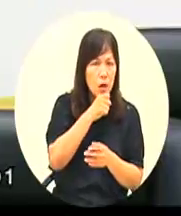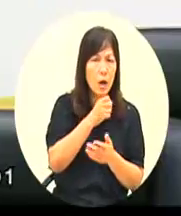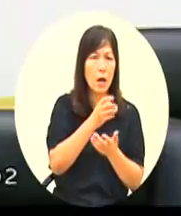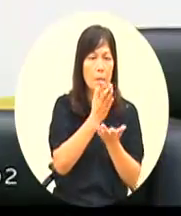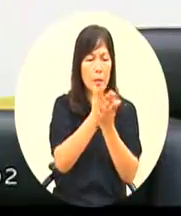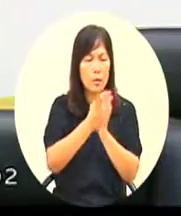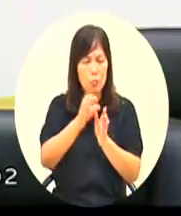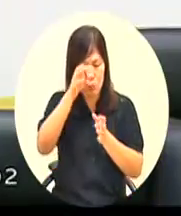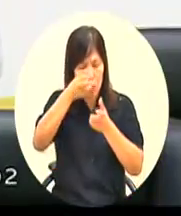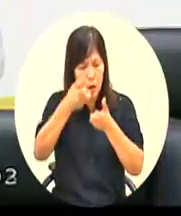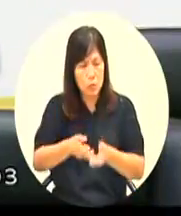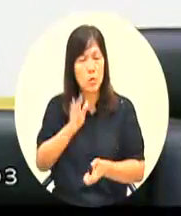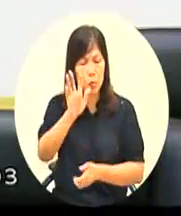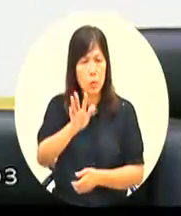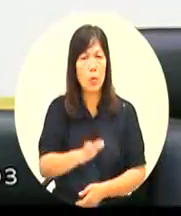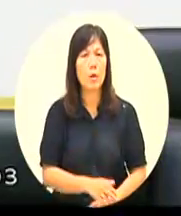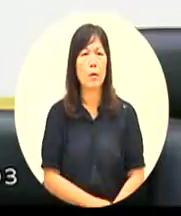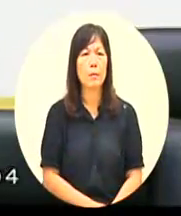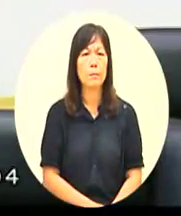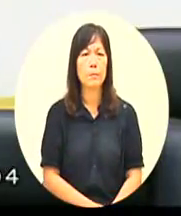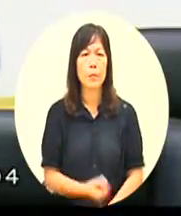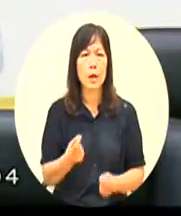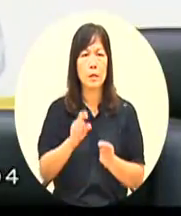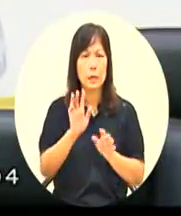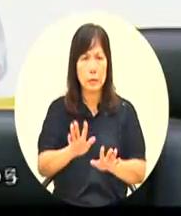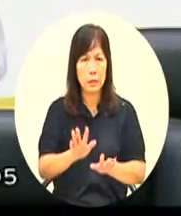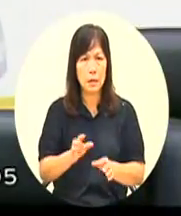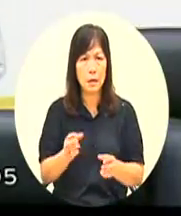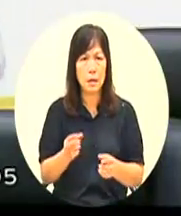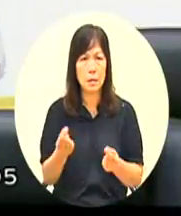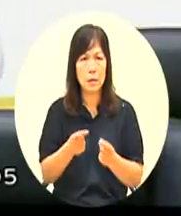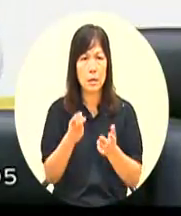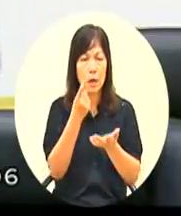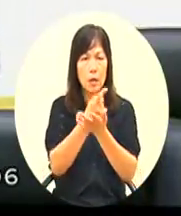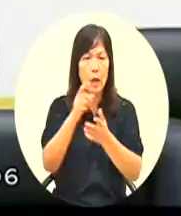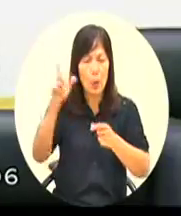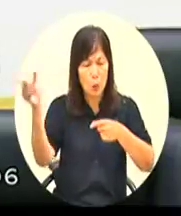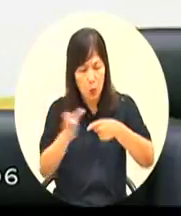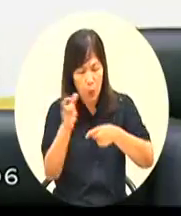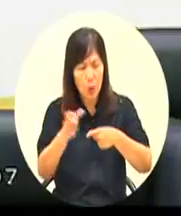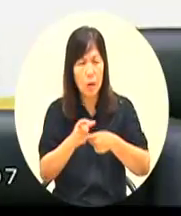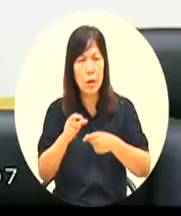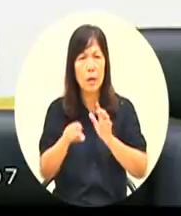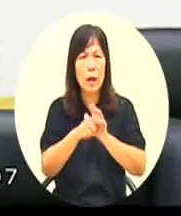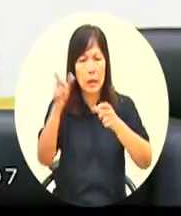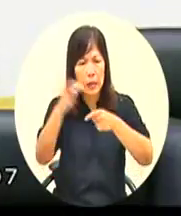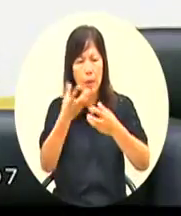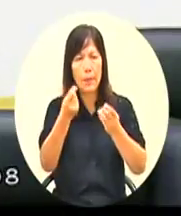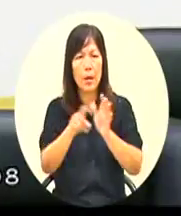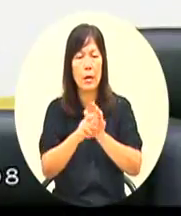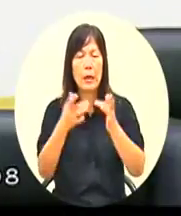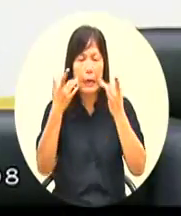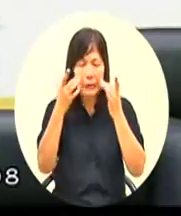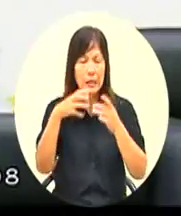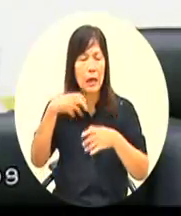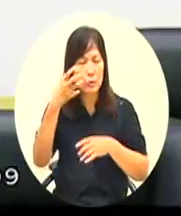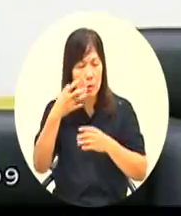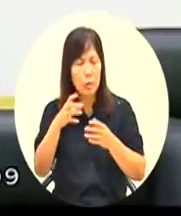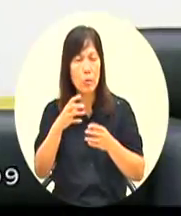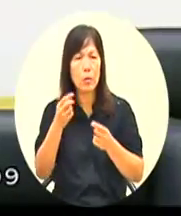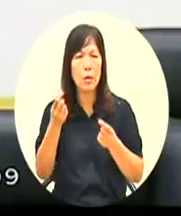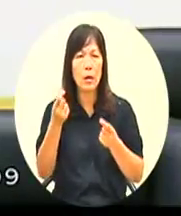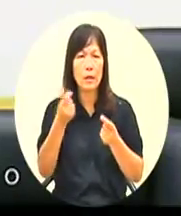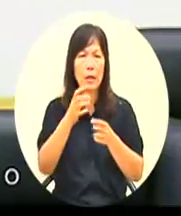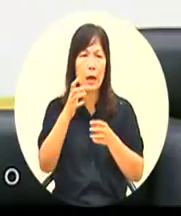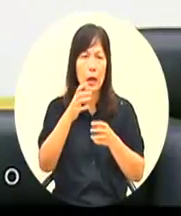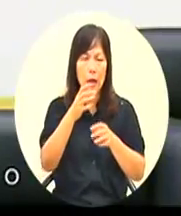常的重视哦。那尤其说现在真的不要说台风天啊，就算台风没来，现在蔬菜水果还有包括一些